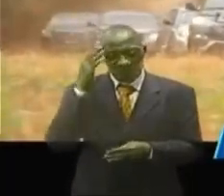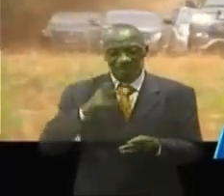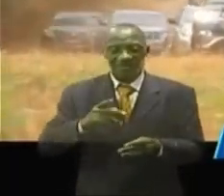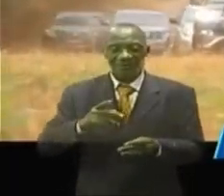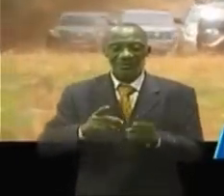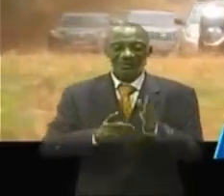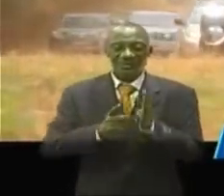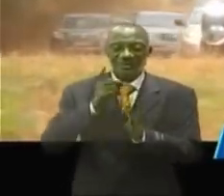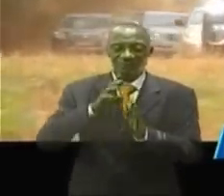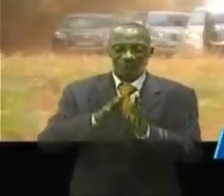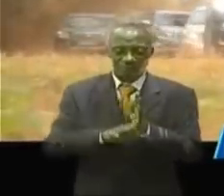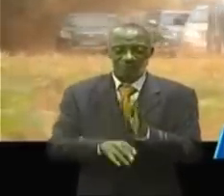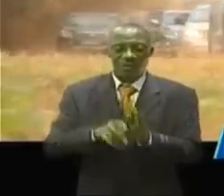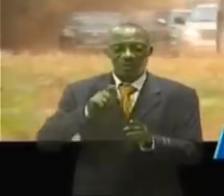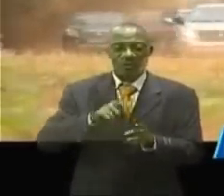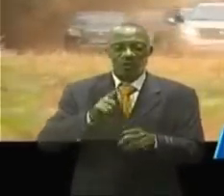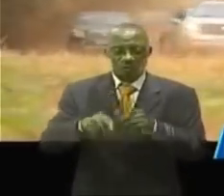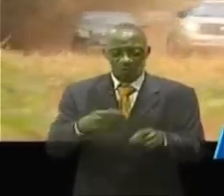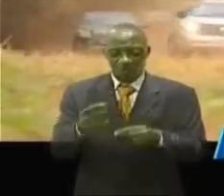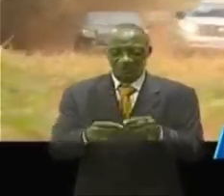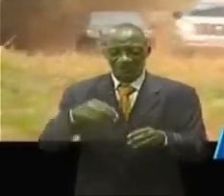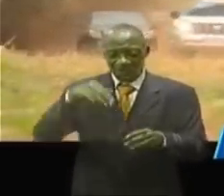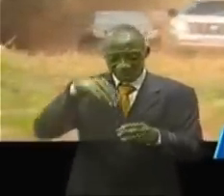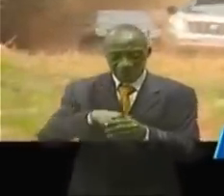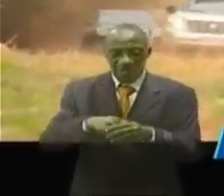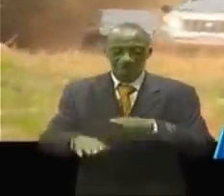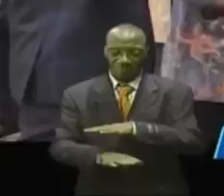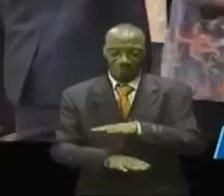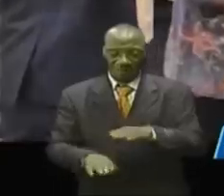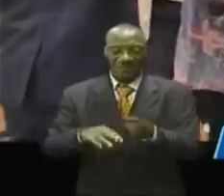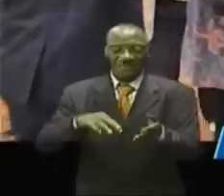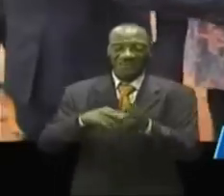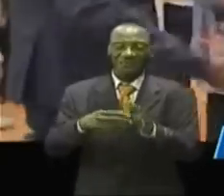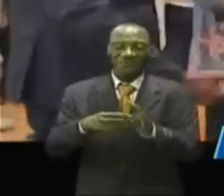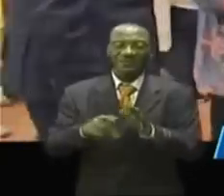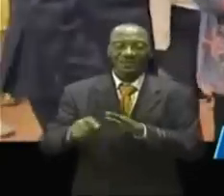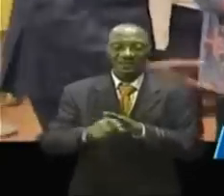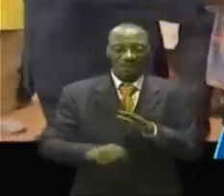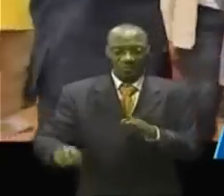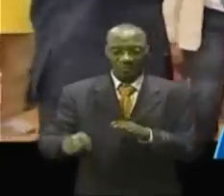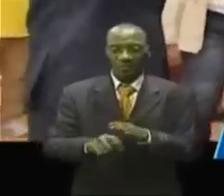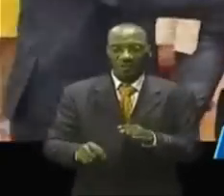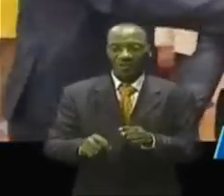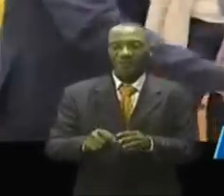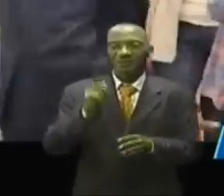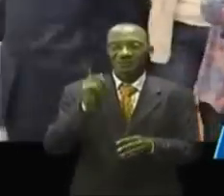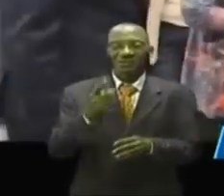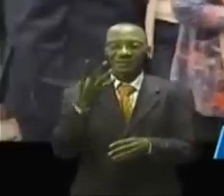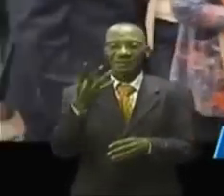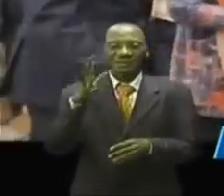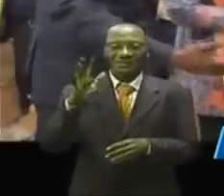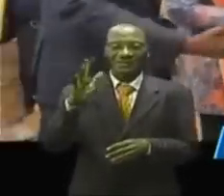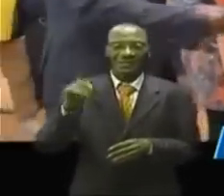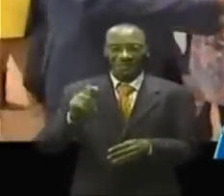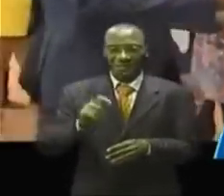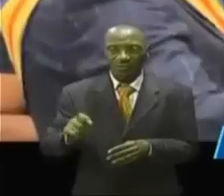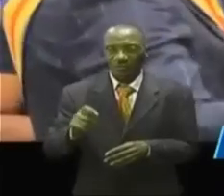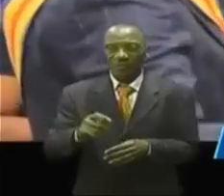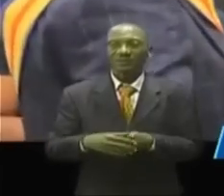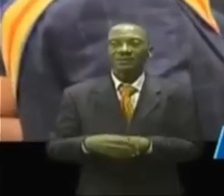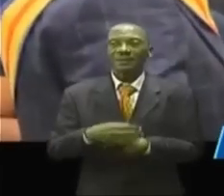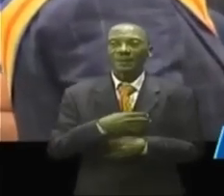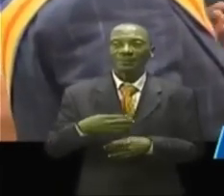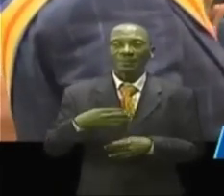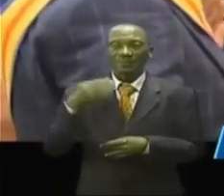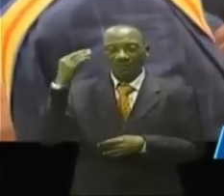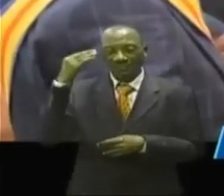En mission d'évaluation de ce programme initié par le chef de l'État, Félix-Antoine Tshisekedi, la ministre d'État, ministre du Plan, est